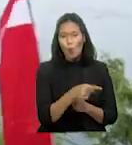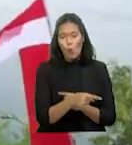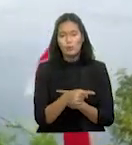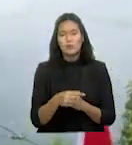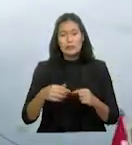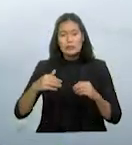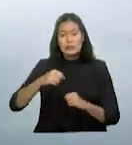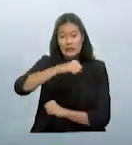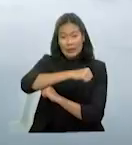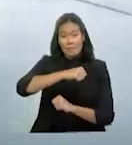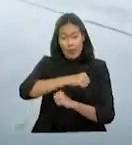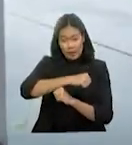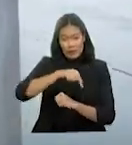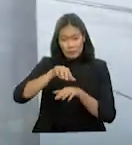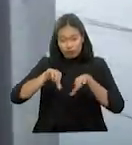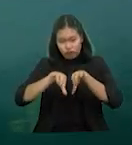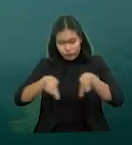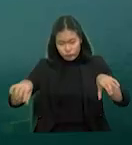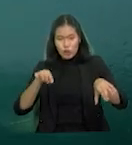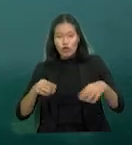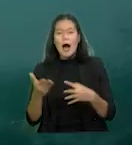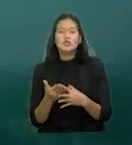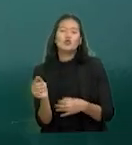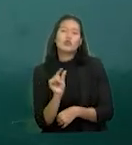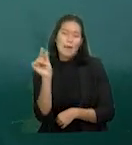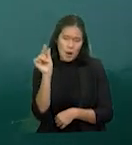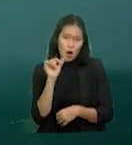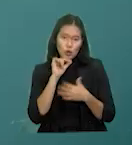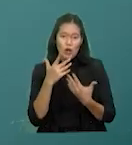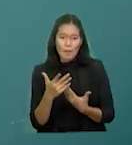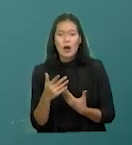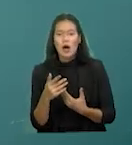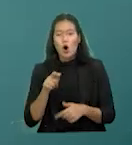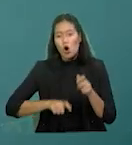gantung sepanjang 120 meter ini akan menjadi akses utama untuk mempercepat